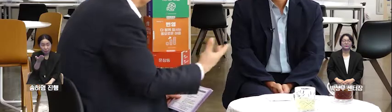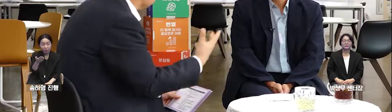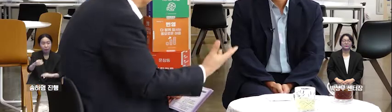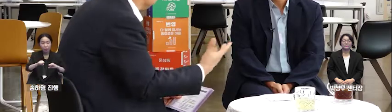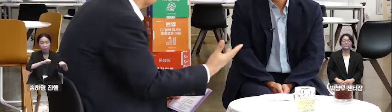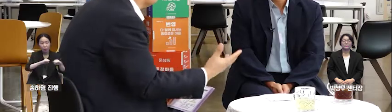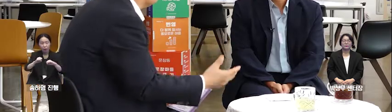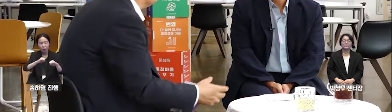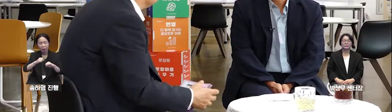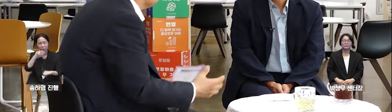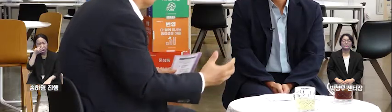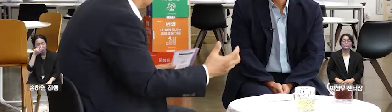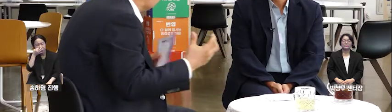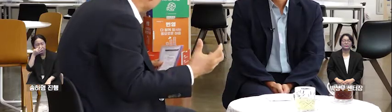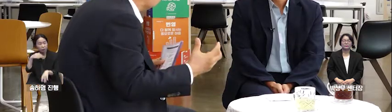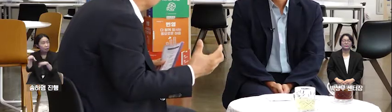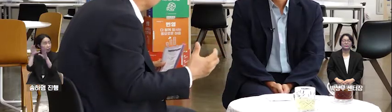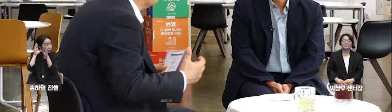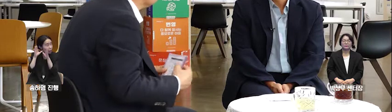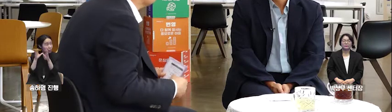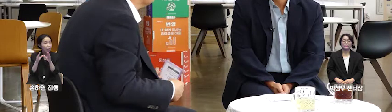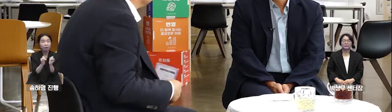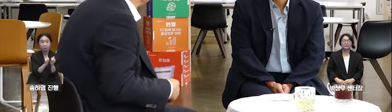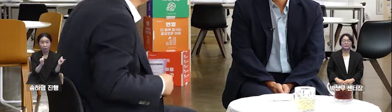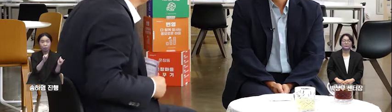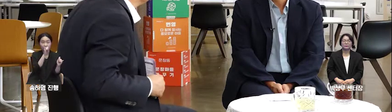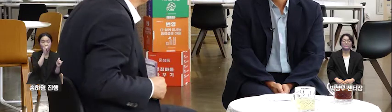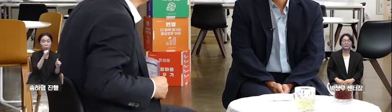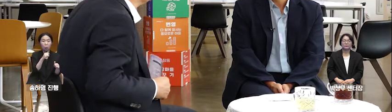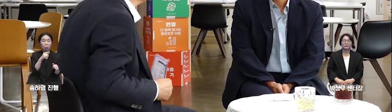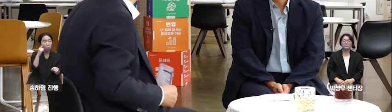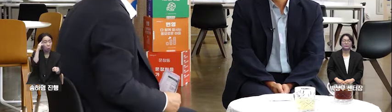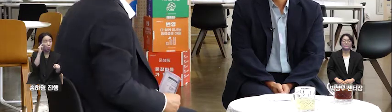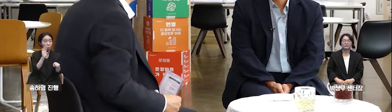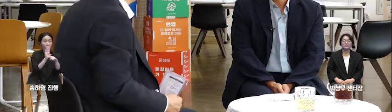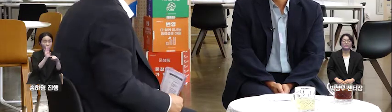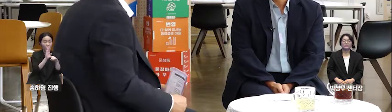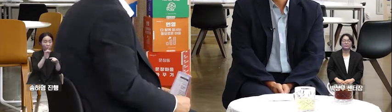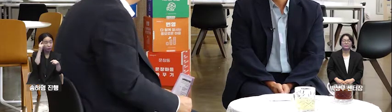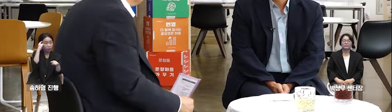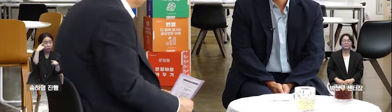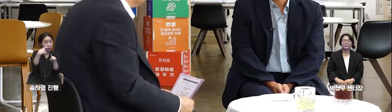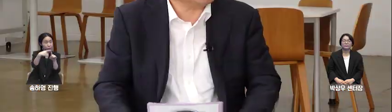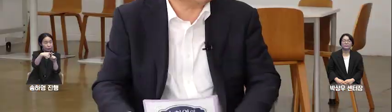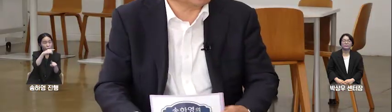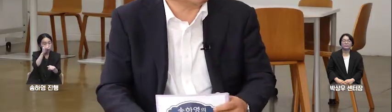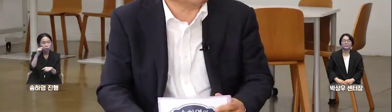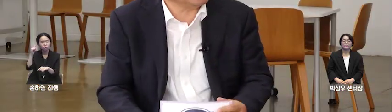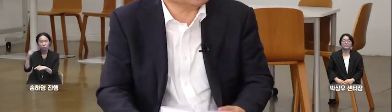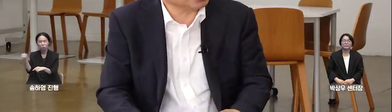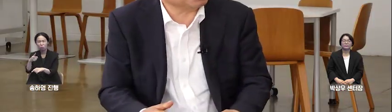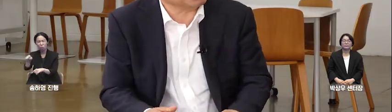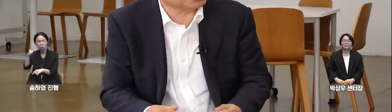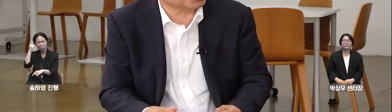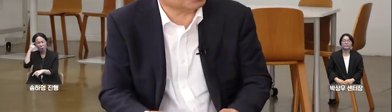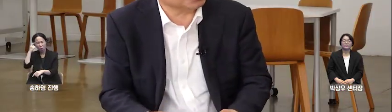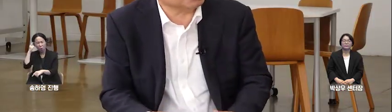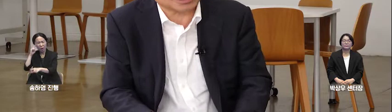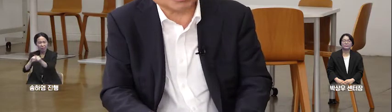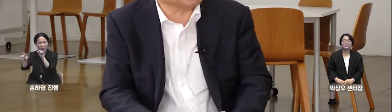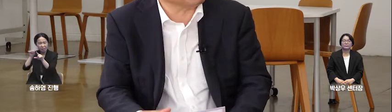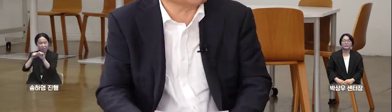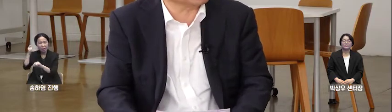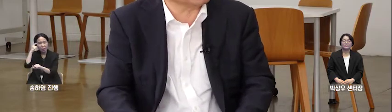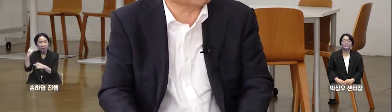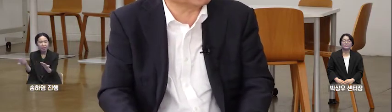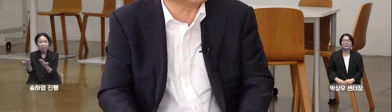센터장님이 쭉 활동하는 거를 귀담아 들은 사람들은 아 굉장히 도움이 되네 이렇게 할 테지만 아 맨날 왜 우리 일을 가지고 저렇게 트집